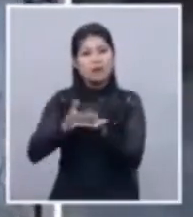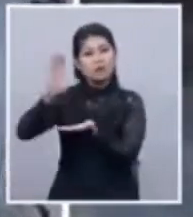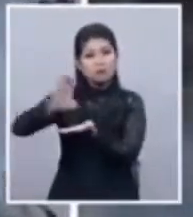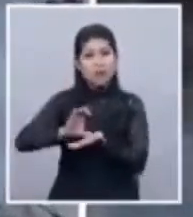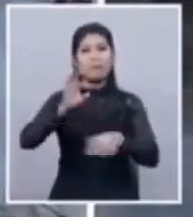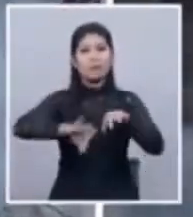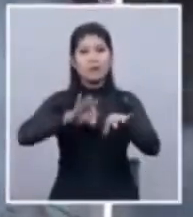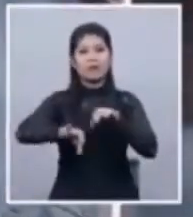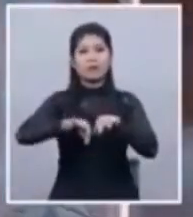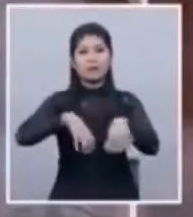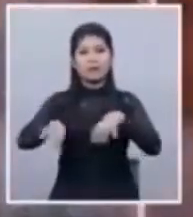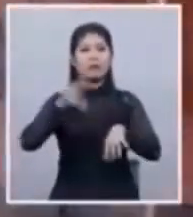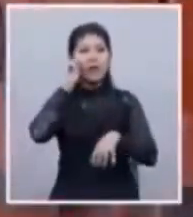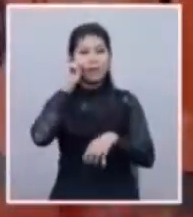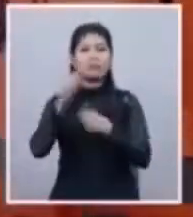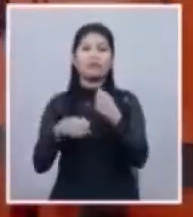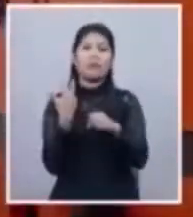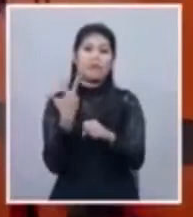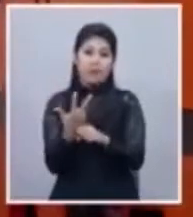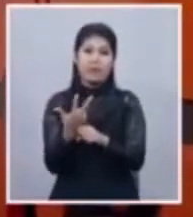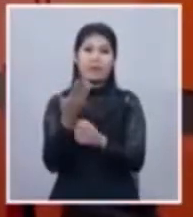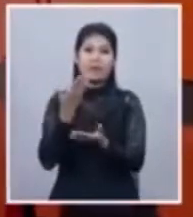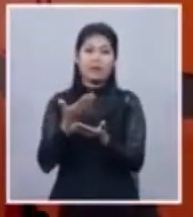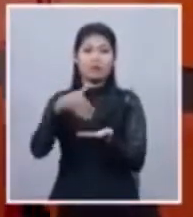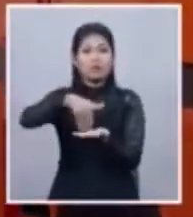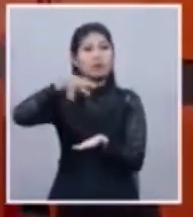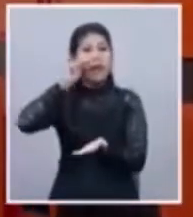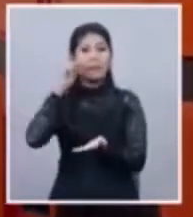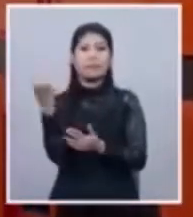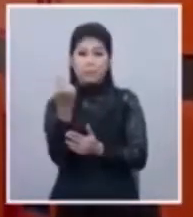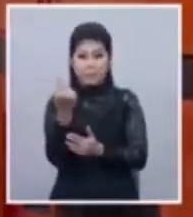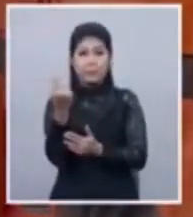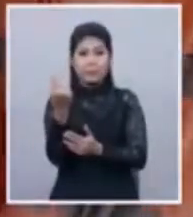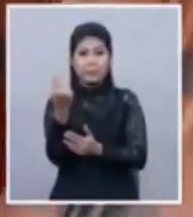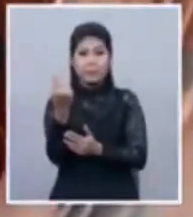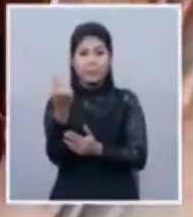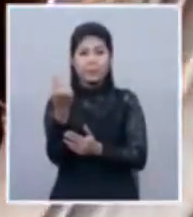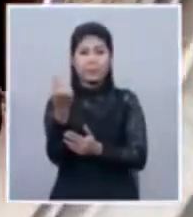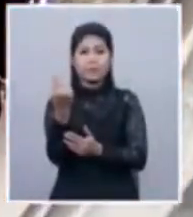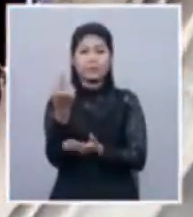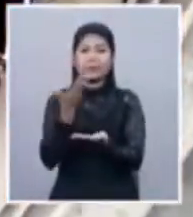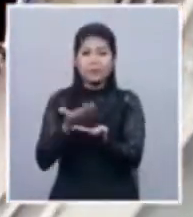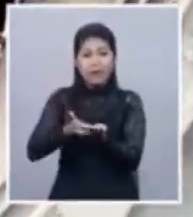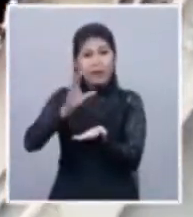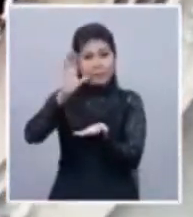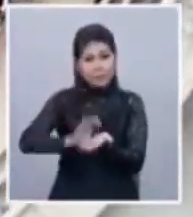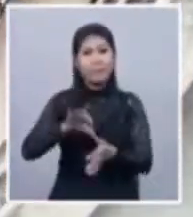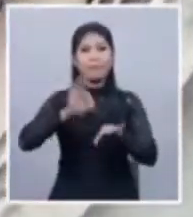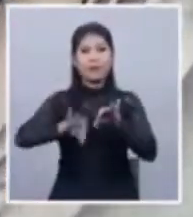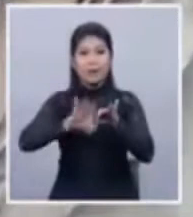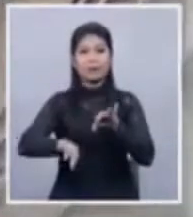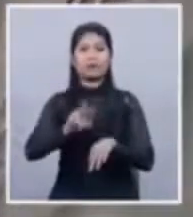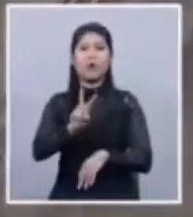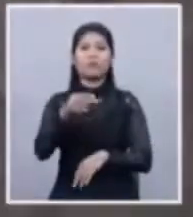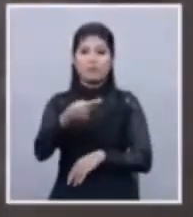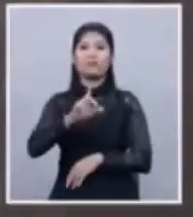การบริหารจัดการน้ำของประเทศ3ปีเนี่ยนะเฉพาะกรมชลประทานอย่างเดียวเลยนะครับ ประหยัดงบประมาณของประเทศไปมากกว่า